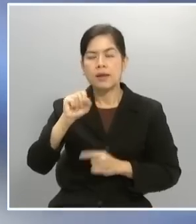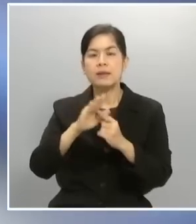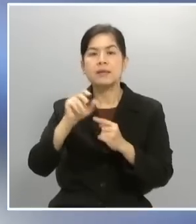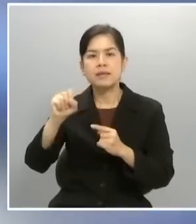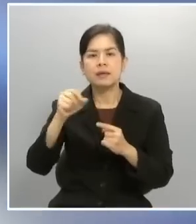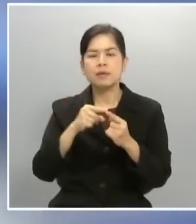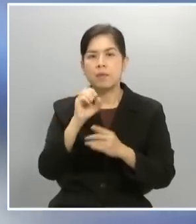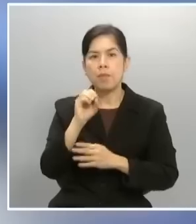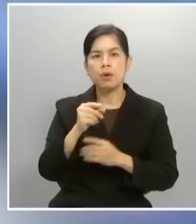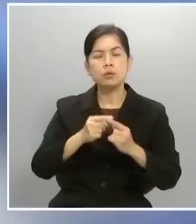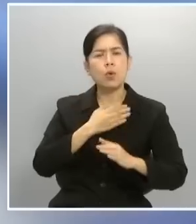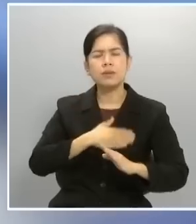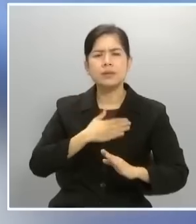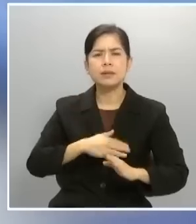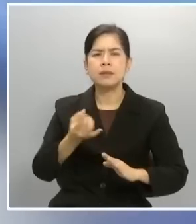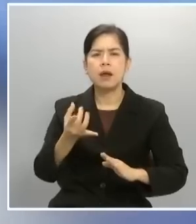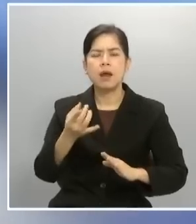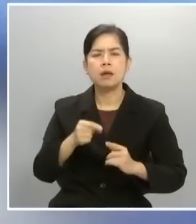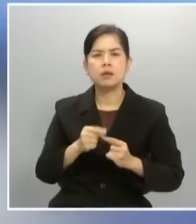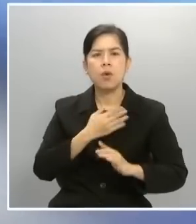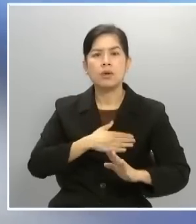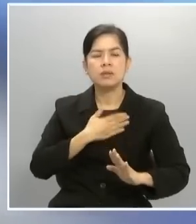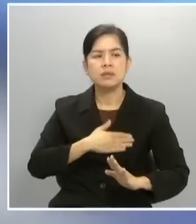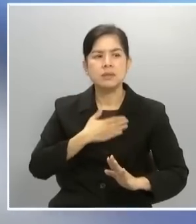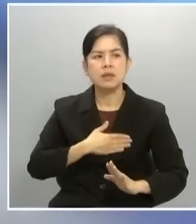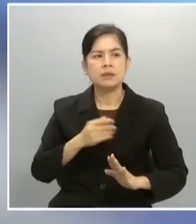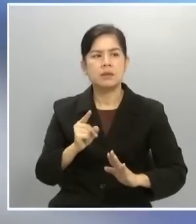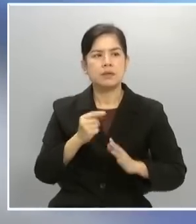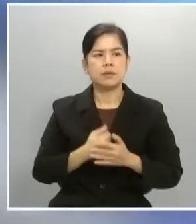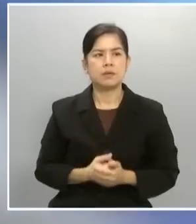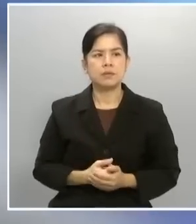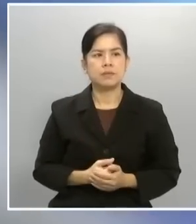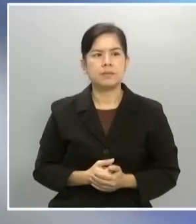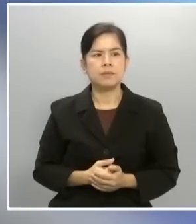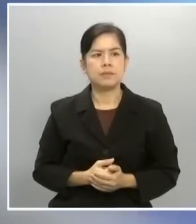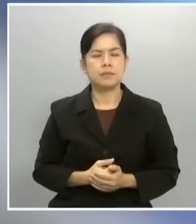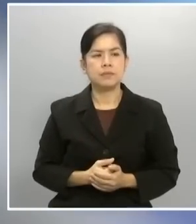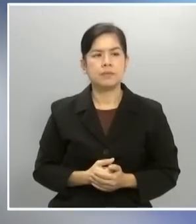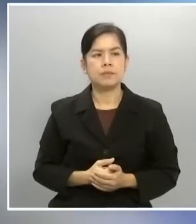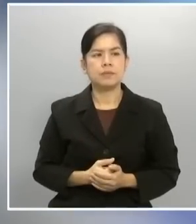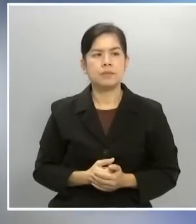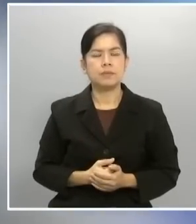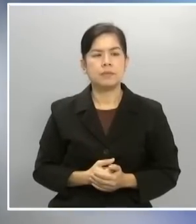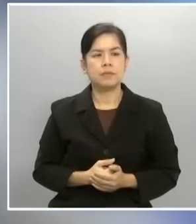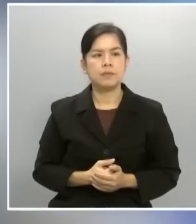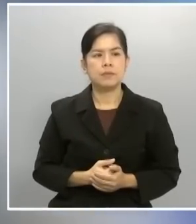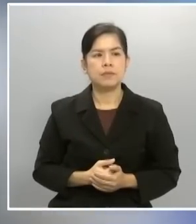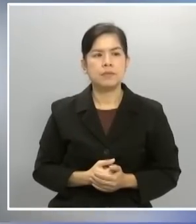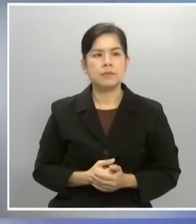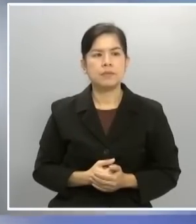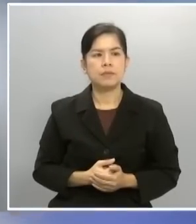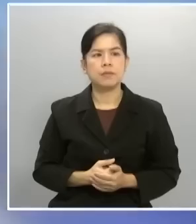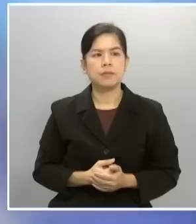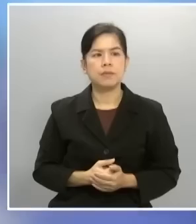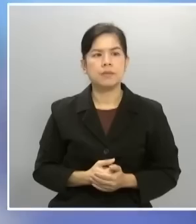เย็นอะไรอีกอ่ะเย็นเฮะเย็นจนไม่รู้จะเย็นยังไงแล้วอ่ะโอเคขอแค่นี้กันฮะอือ่ะ